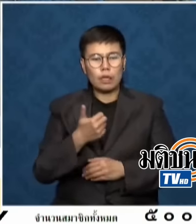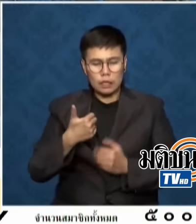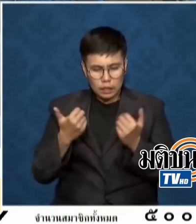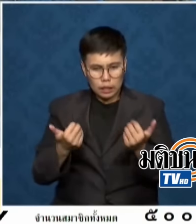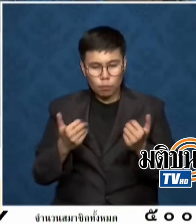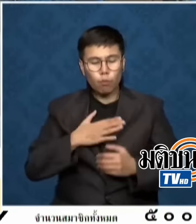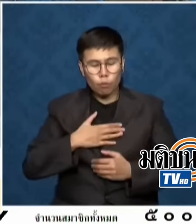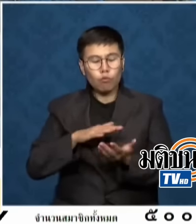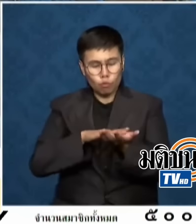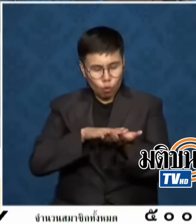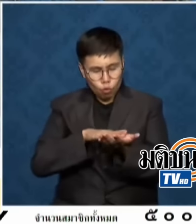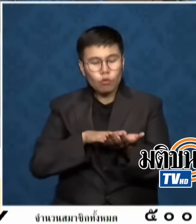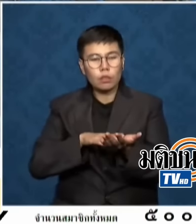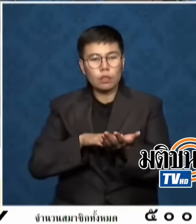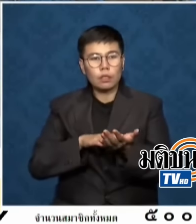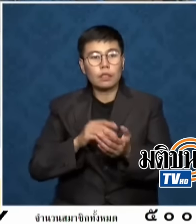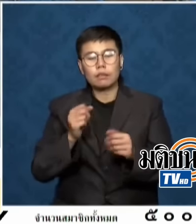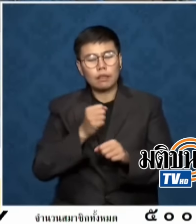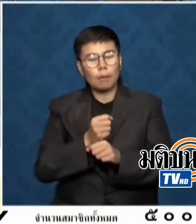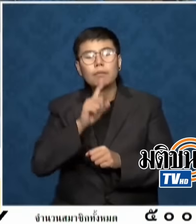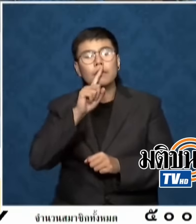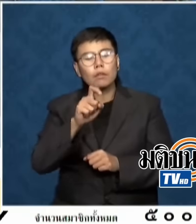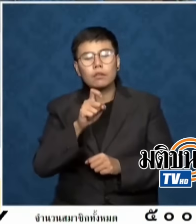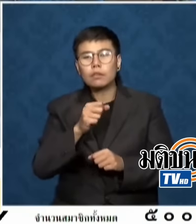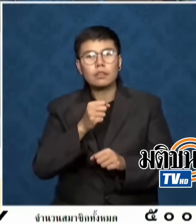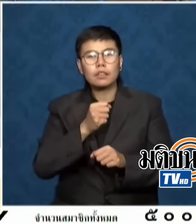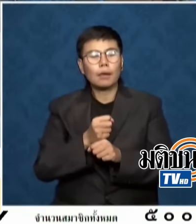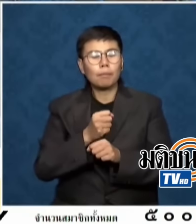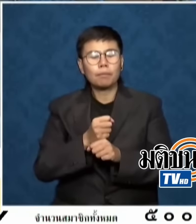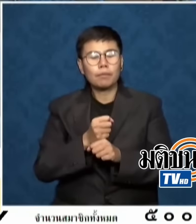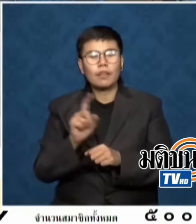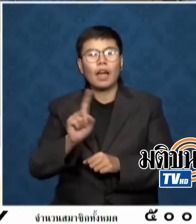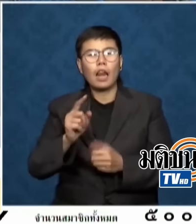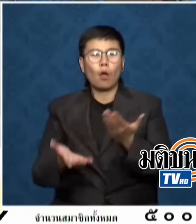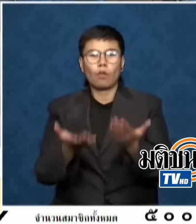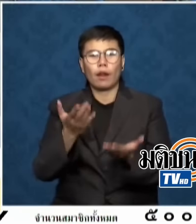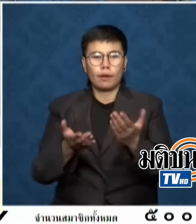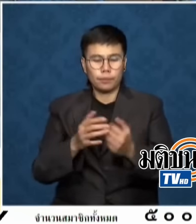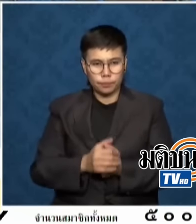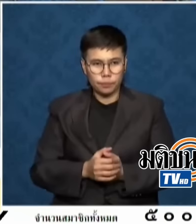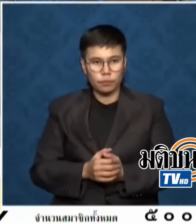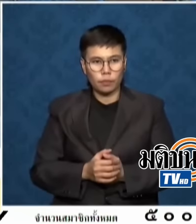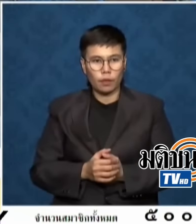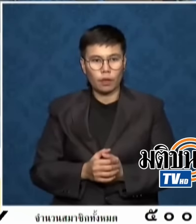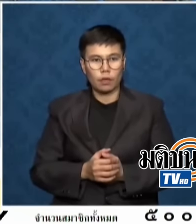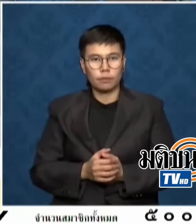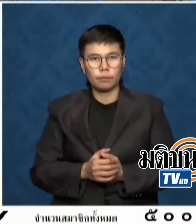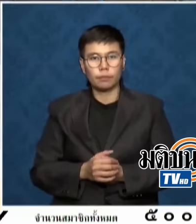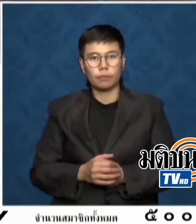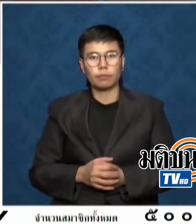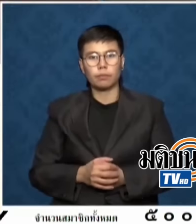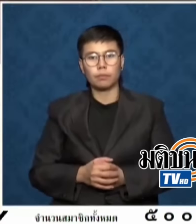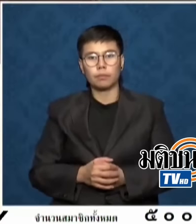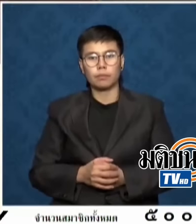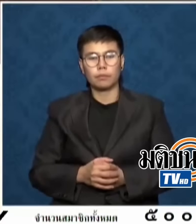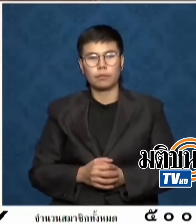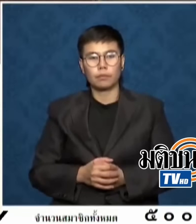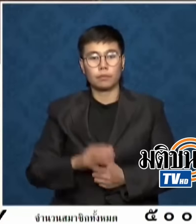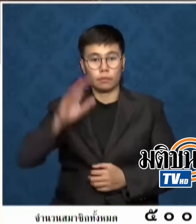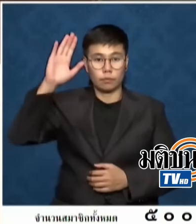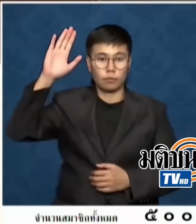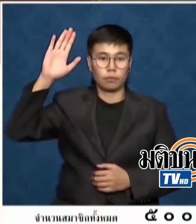ะฮะแต่ว่าท่านจะเอายังไงก็สุดแล้วแต่ท่านขอบพระคุณอีกครั้งหนึ่งครับ ครับขอบคุณ ท่านประธ